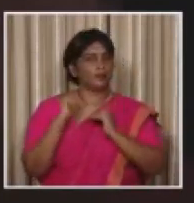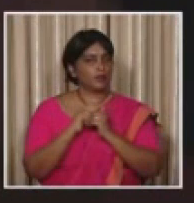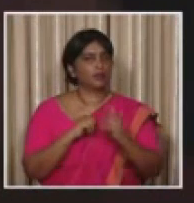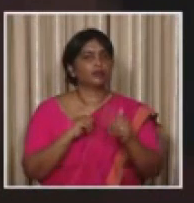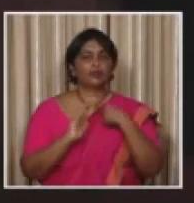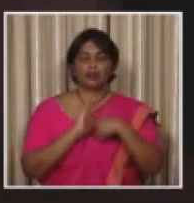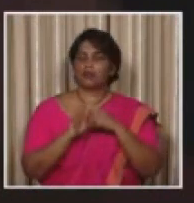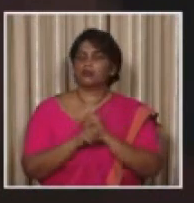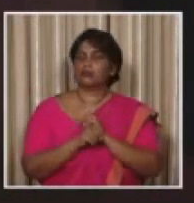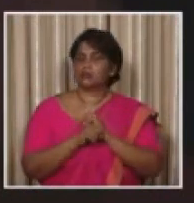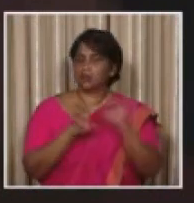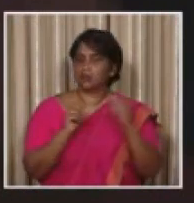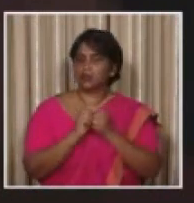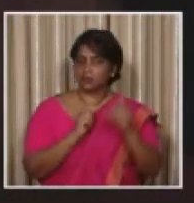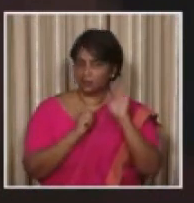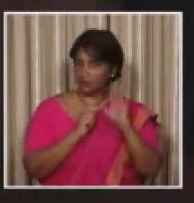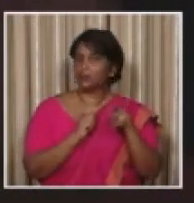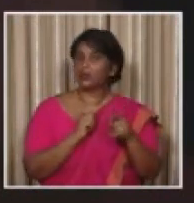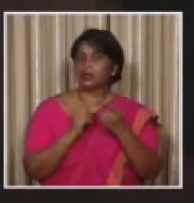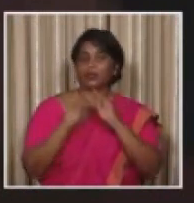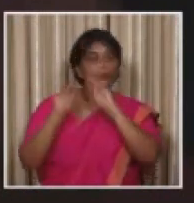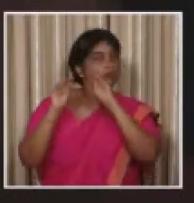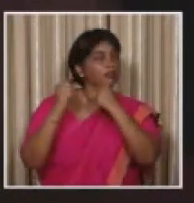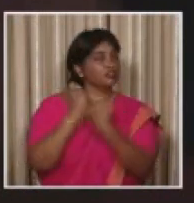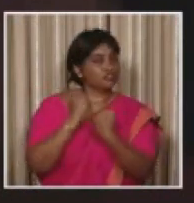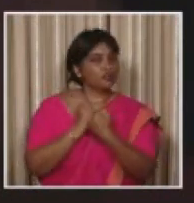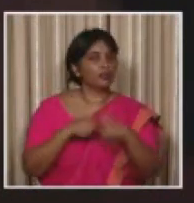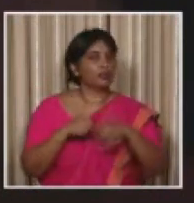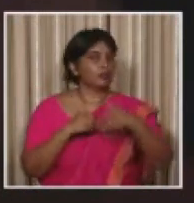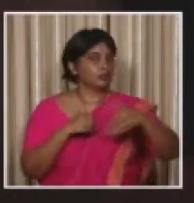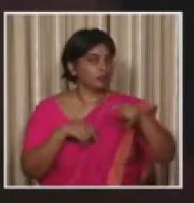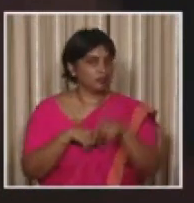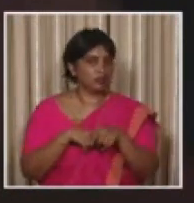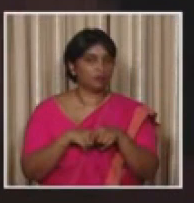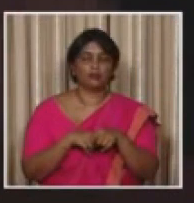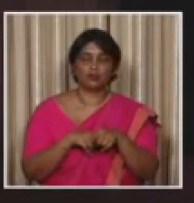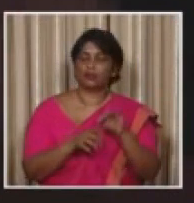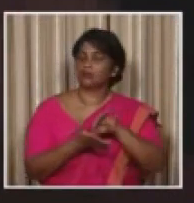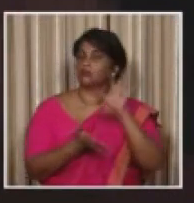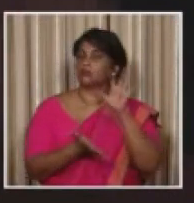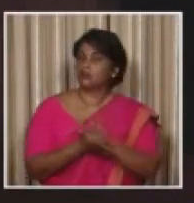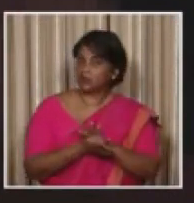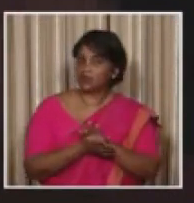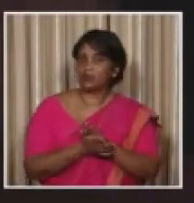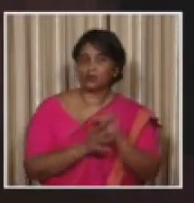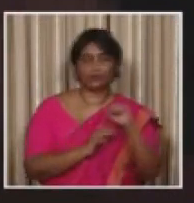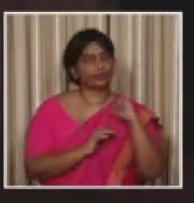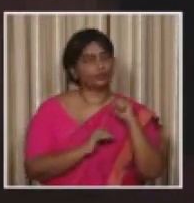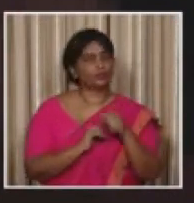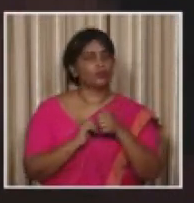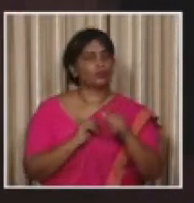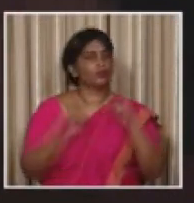रटतुर प्रचरित किरीमटात् पवत्वागनयामटात् दीपु दायकत्व तवदुरटात् स्थिर करमीन सह तीव्र करमीन सह